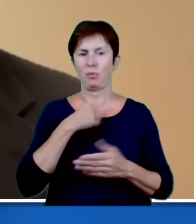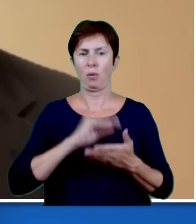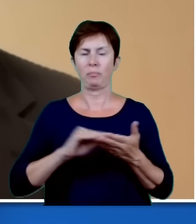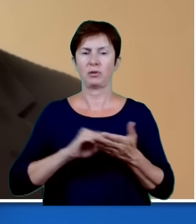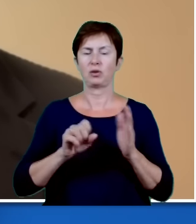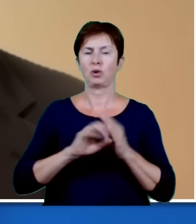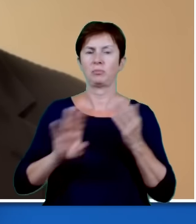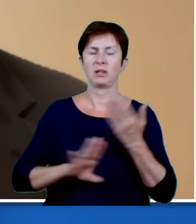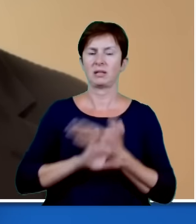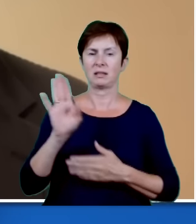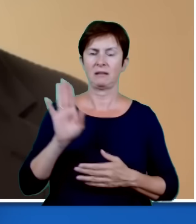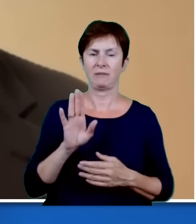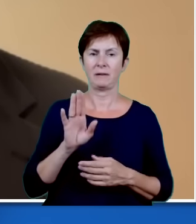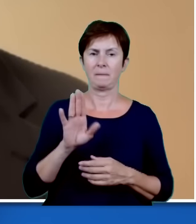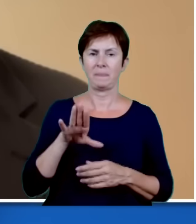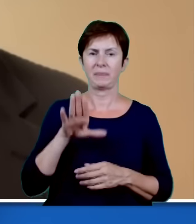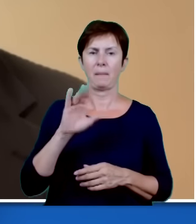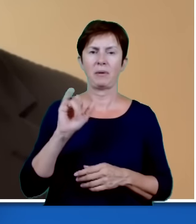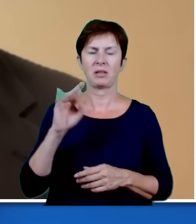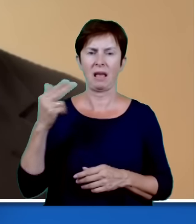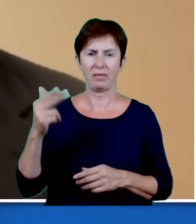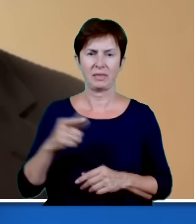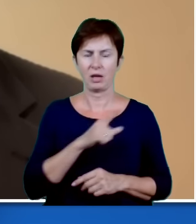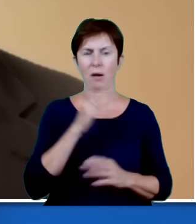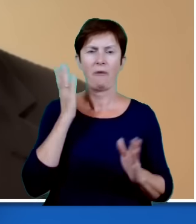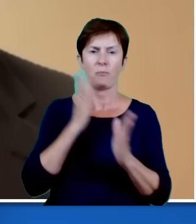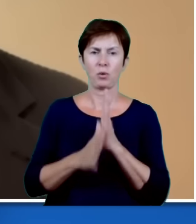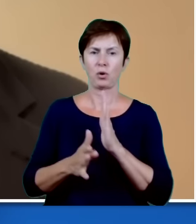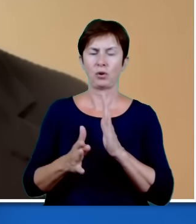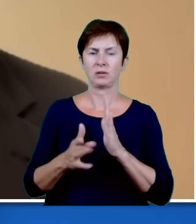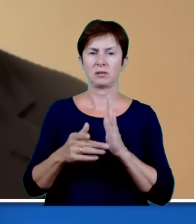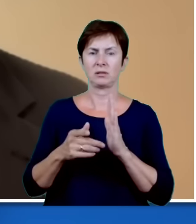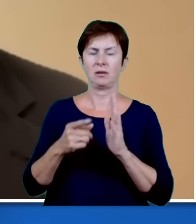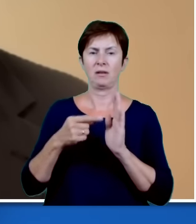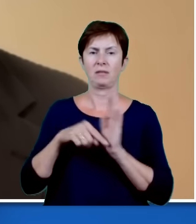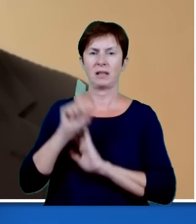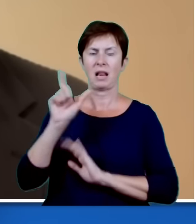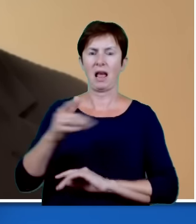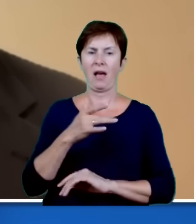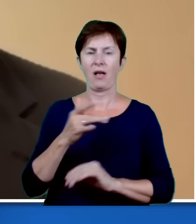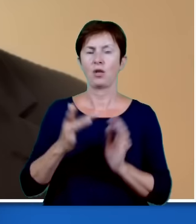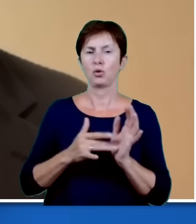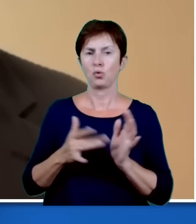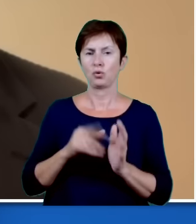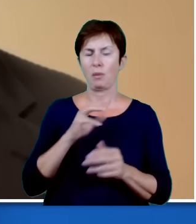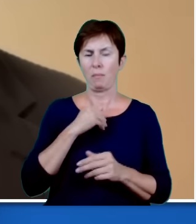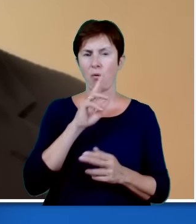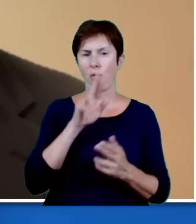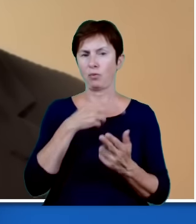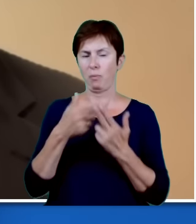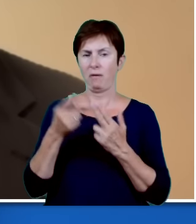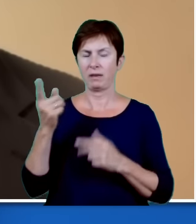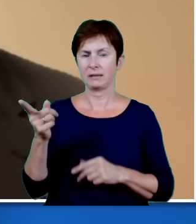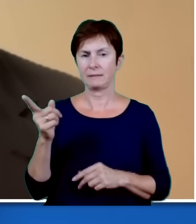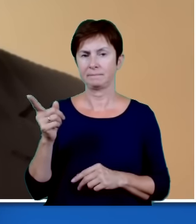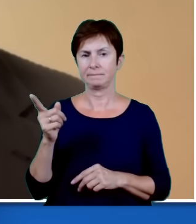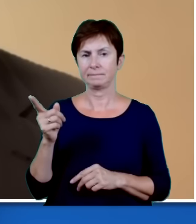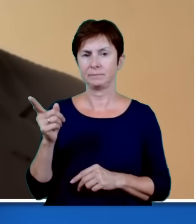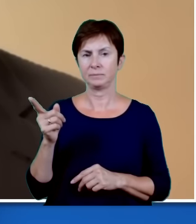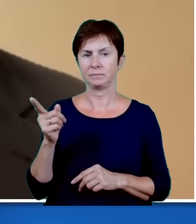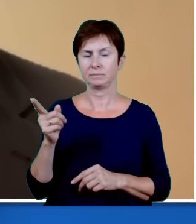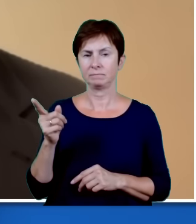pana prezydenta bidena ale wprost panu Tuskowi panu premierowi Tuskowi też odpowiadał właśnie